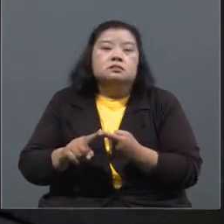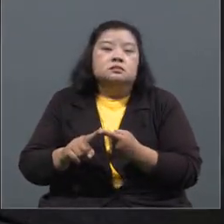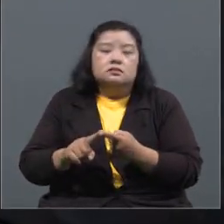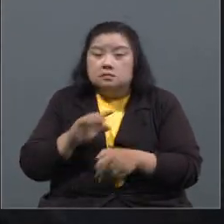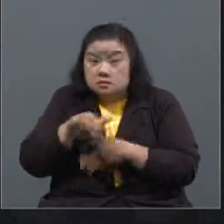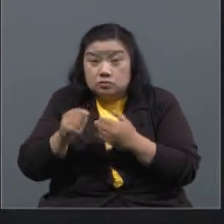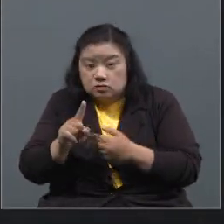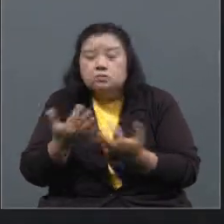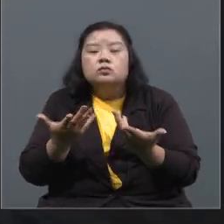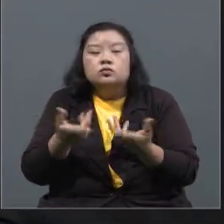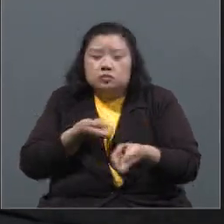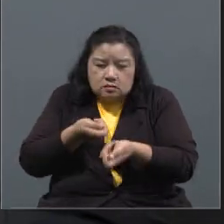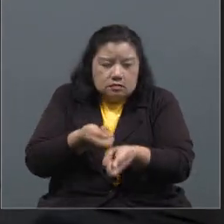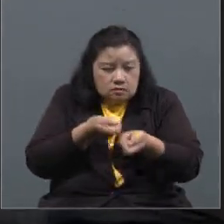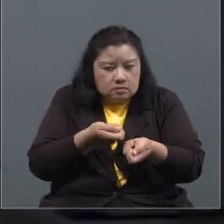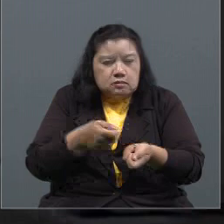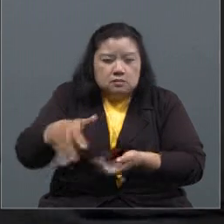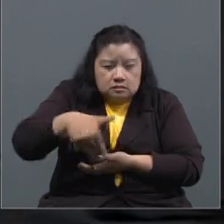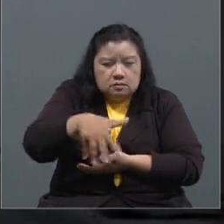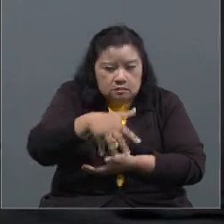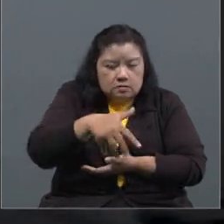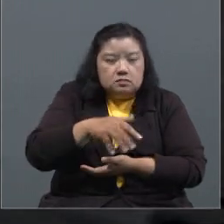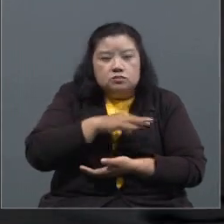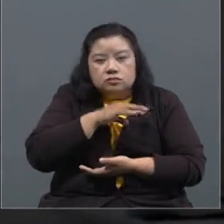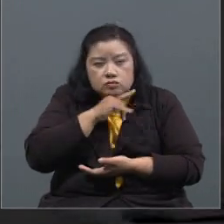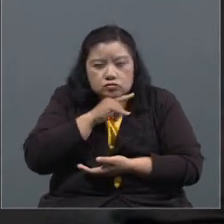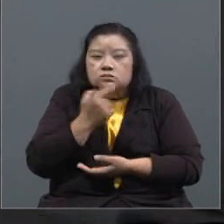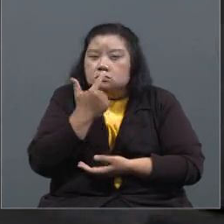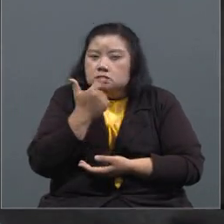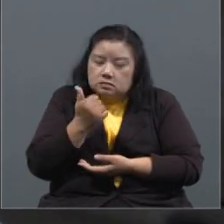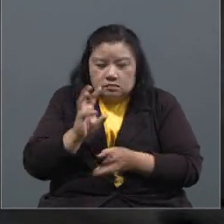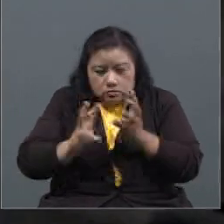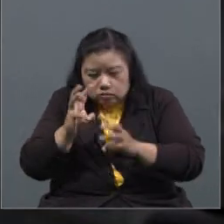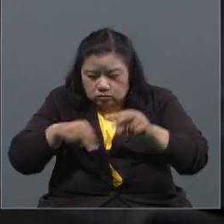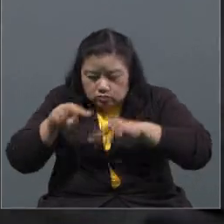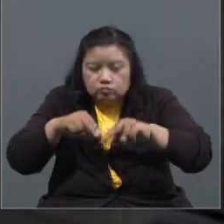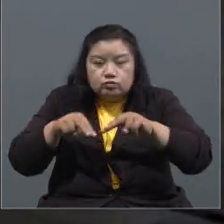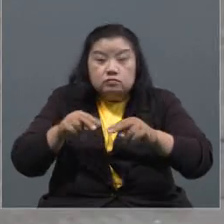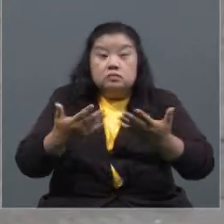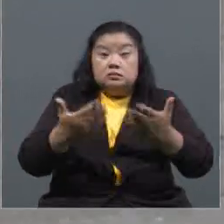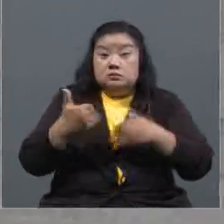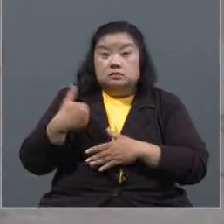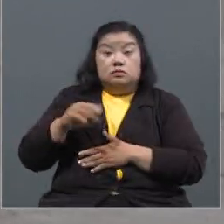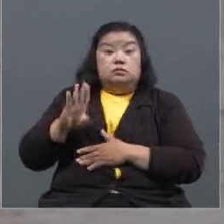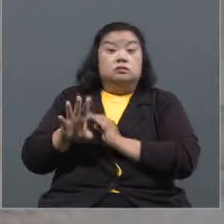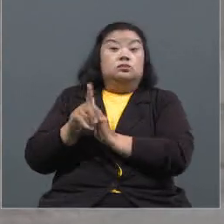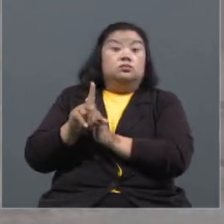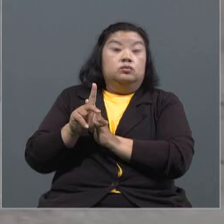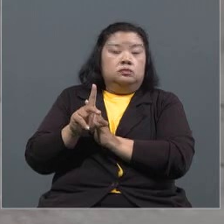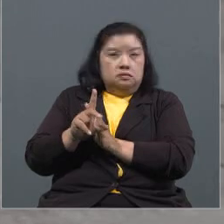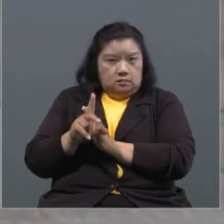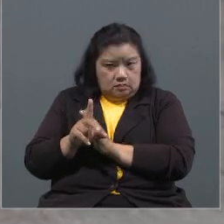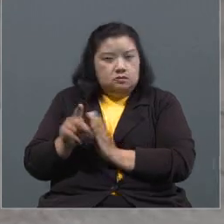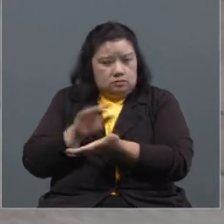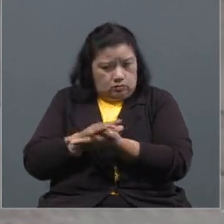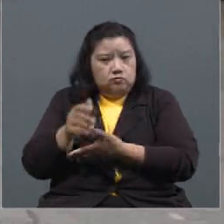ยู่ระหว่างล้างทำความสะอาดและตรวจสอบค่าแคดเมียมส่วนที่ซินหงเฉิงอินเตอร์เทคจำกัดตรวจสอบค่าแคดเมียมแล้วก็เป็นไปตามมาตร